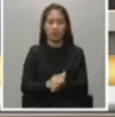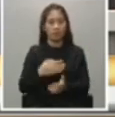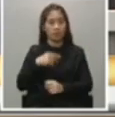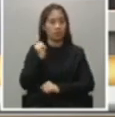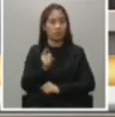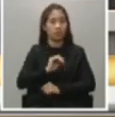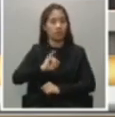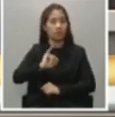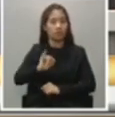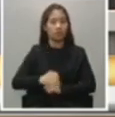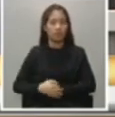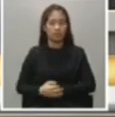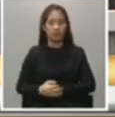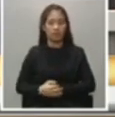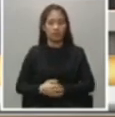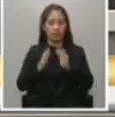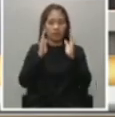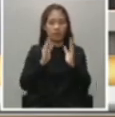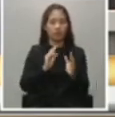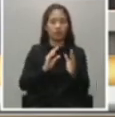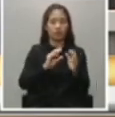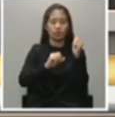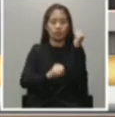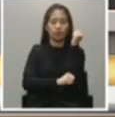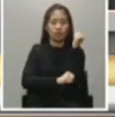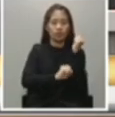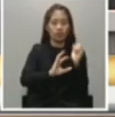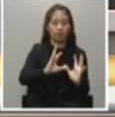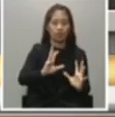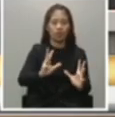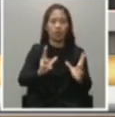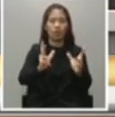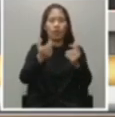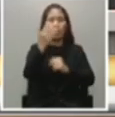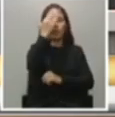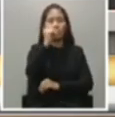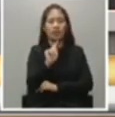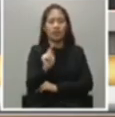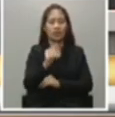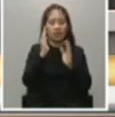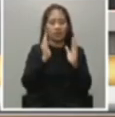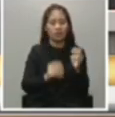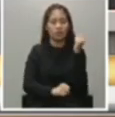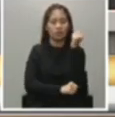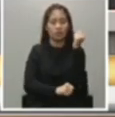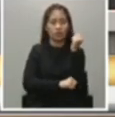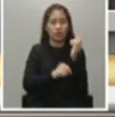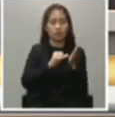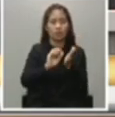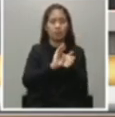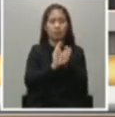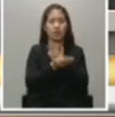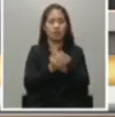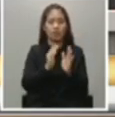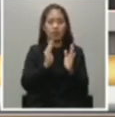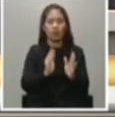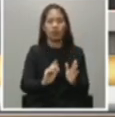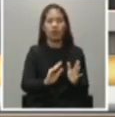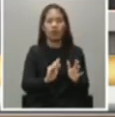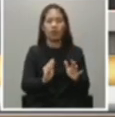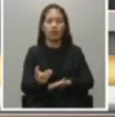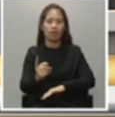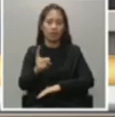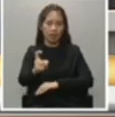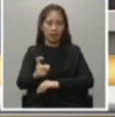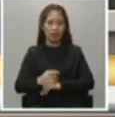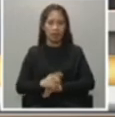ที่พูดค่ะคนจนค่อยๆหมดไปจริงๆค่ะเพราะคนจนกลายเป็นคนตายที่ต